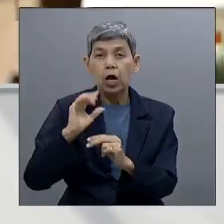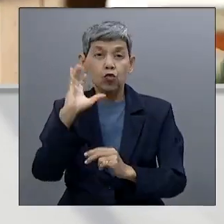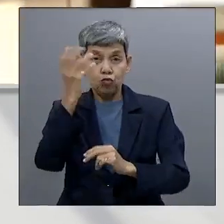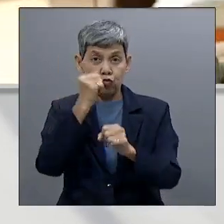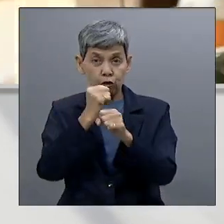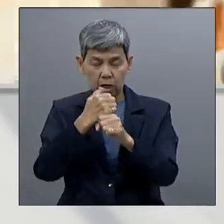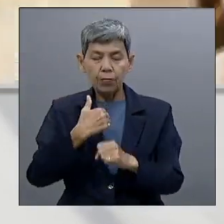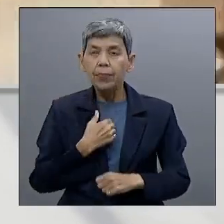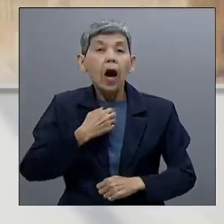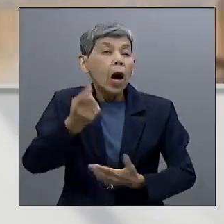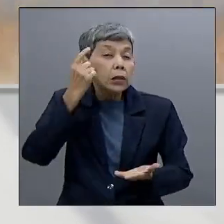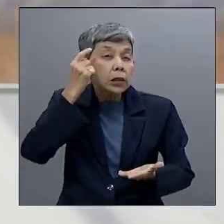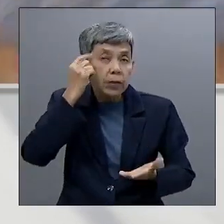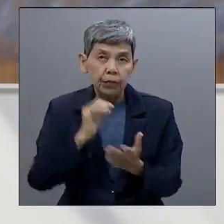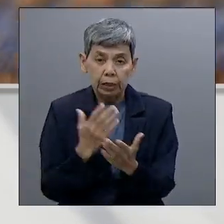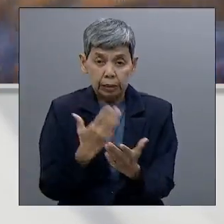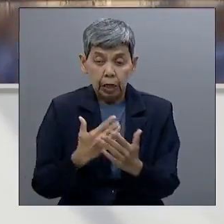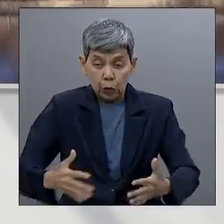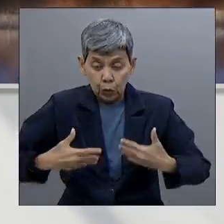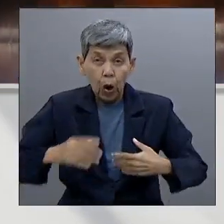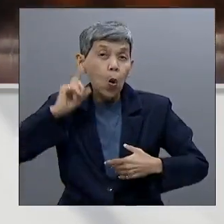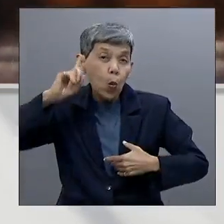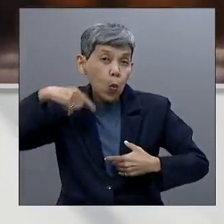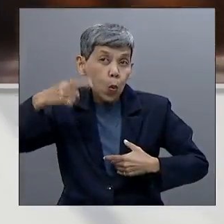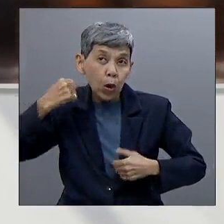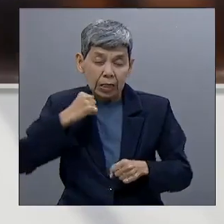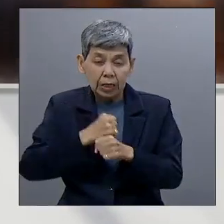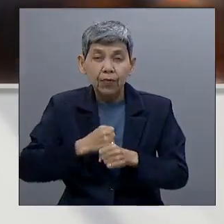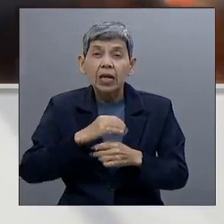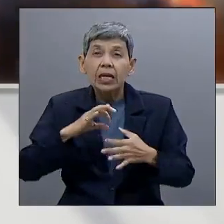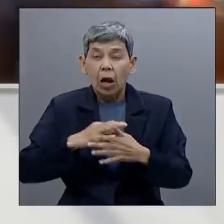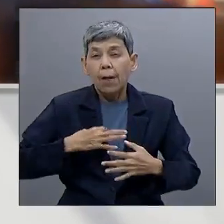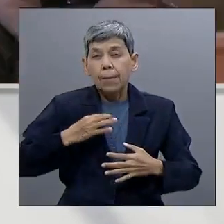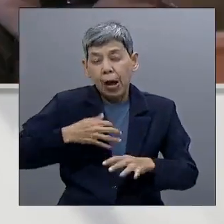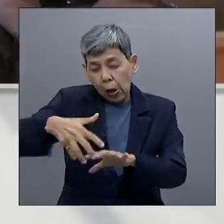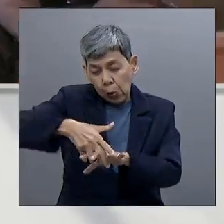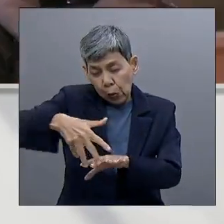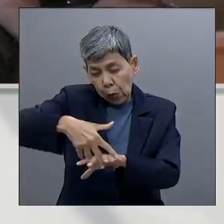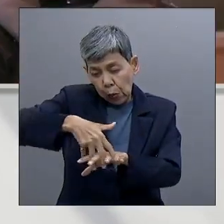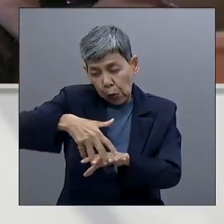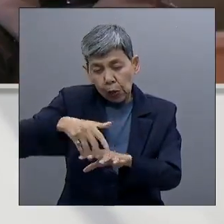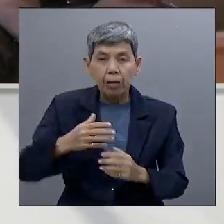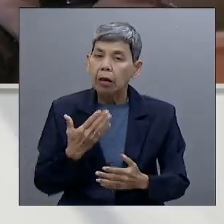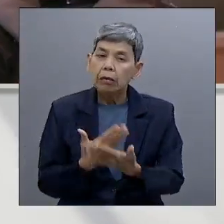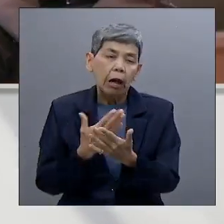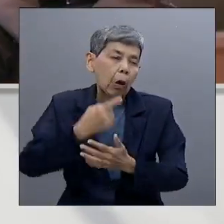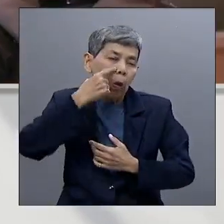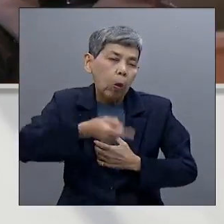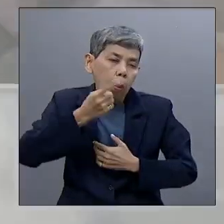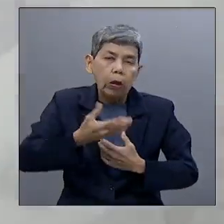แต่คุณผู้ชมทราบไหมคะว่ารายได้ของผู้หญิงที่อยู่ในอุตสาหกรรมภาคครามไม่ได้เพิ่มตามไปด้วยค่